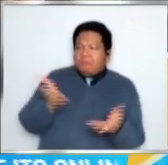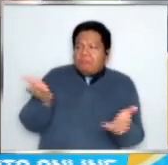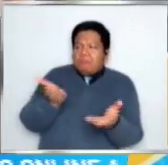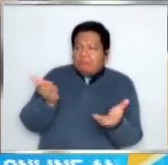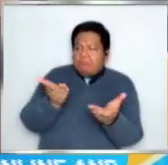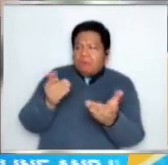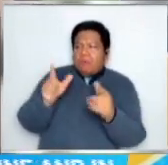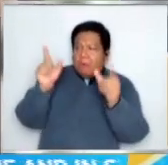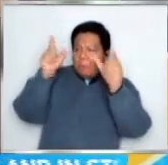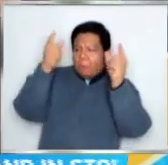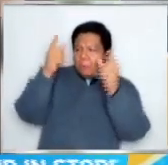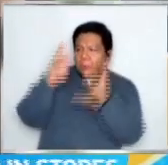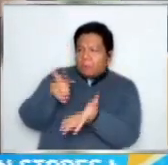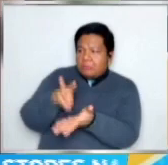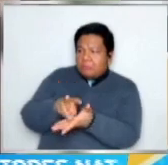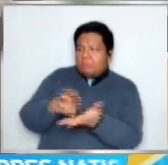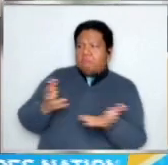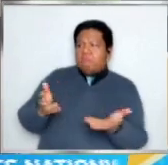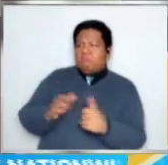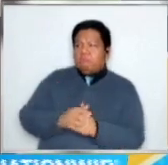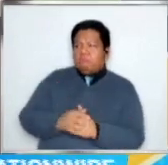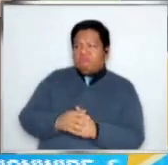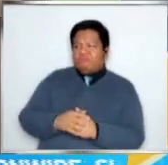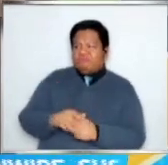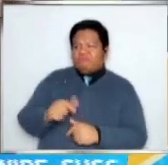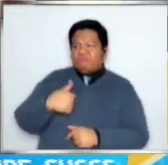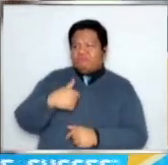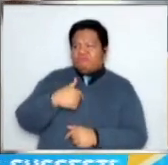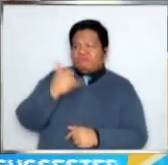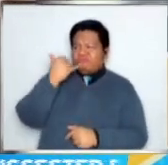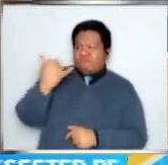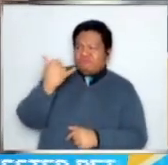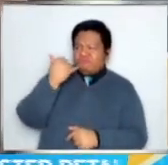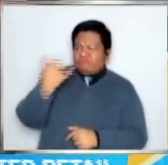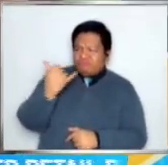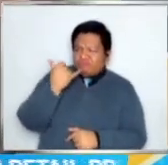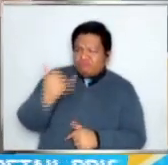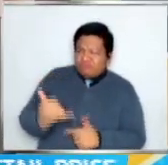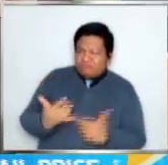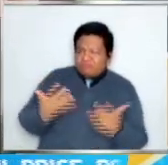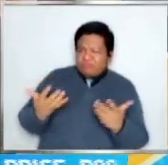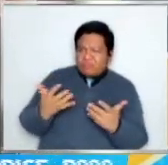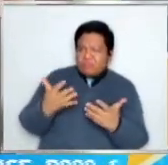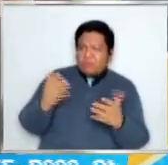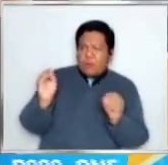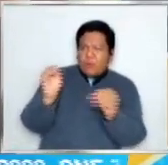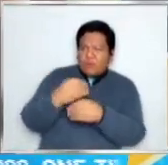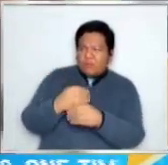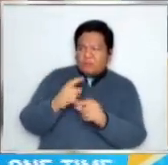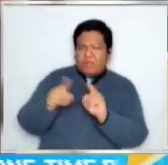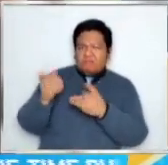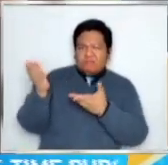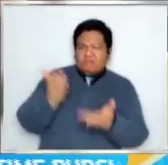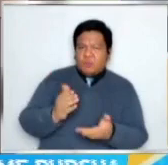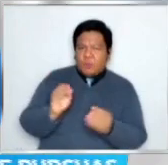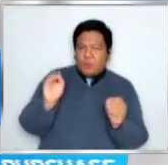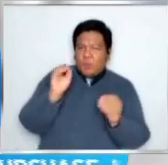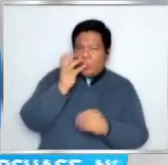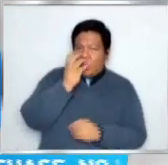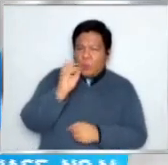City. Nya naghantod na lang og alas 11 sa gabi, ma'am, wala dyan naabot ang oxygen, ma'am. Nya naglisod na og ginawa kung